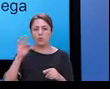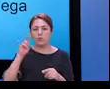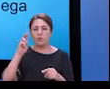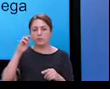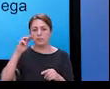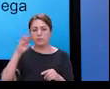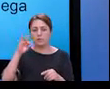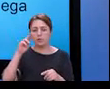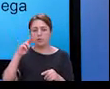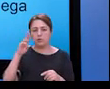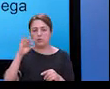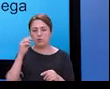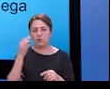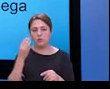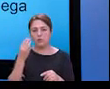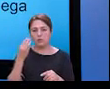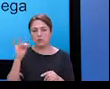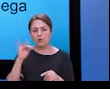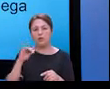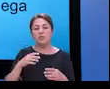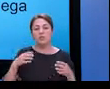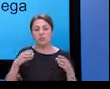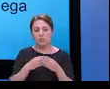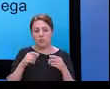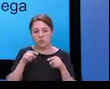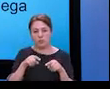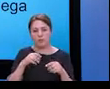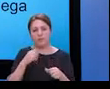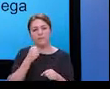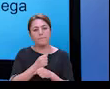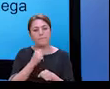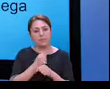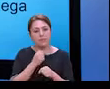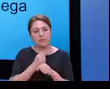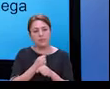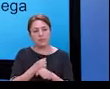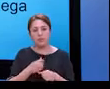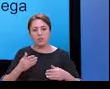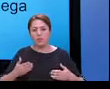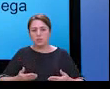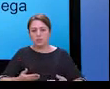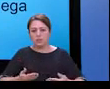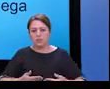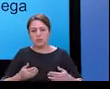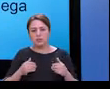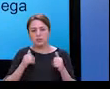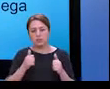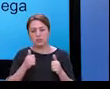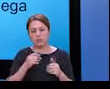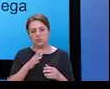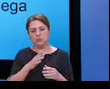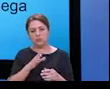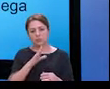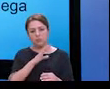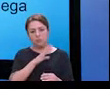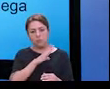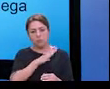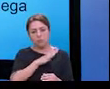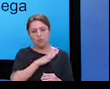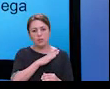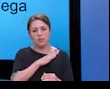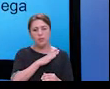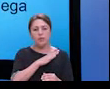tarixining boshlang'ich davri bo'lib, mehnat hamda yashash umumiyligidan iborat bo'lgan davr bu